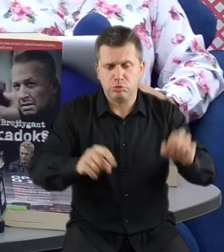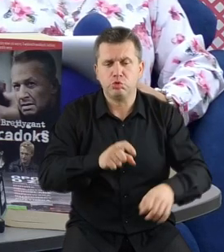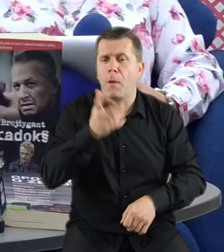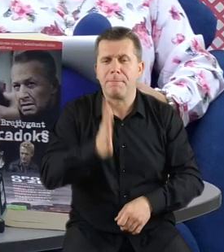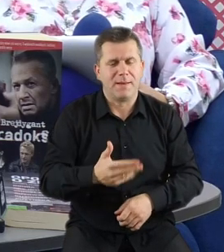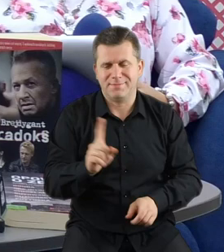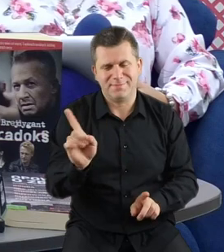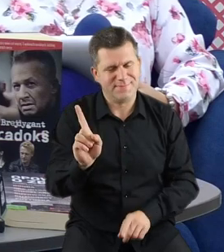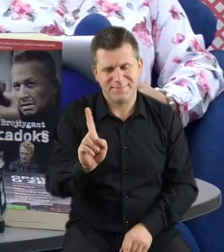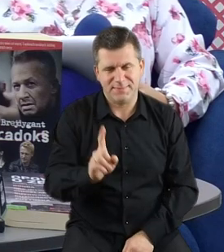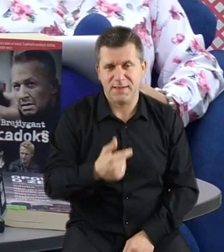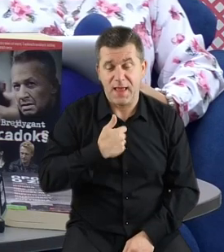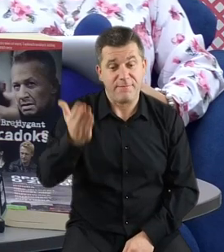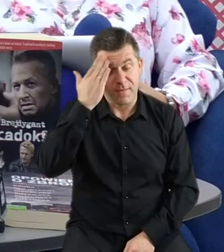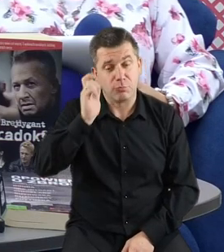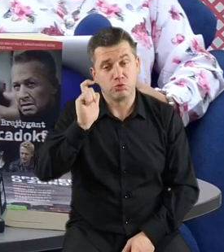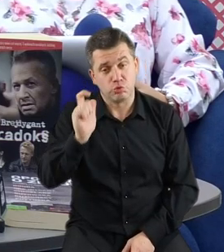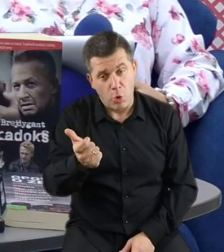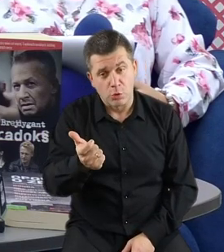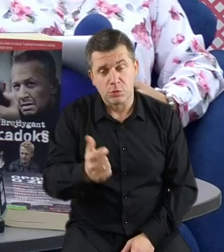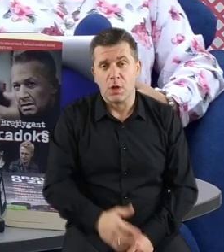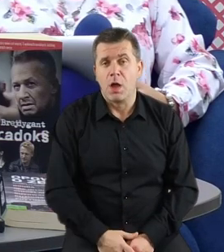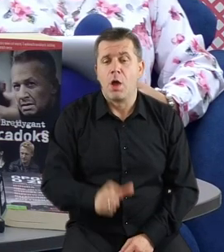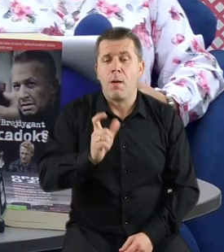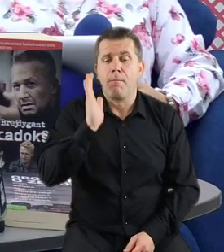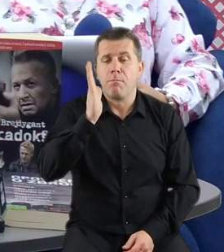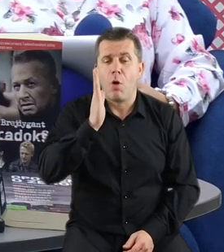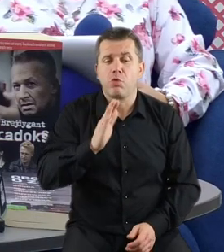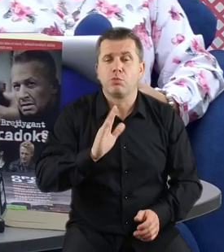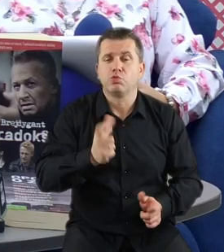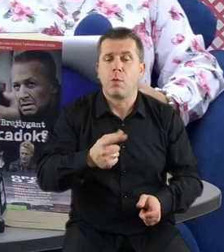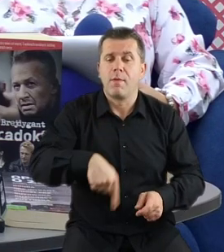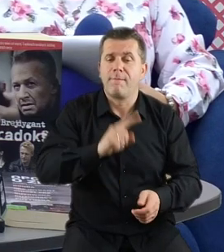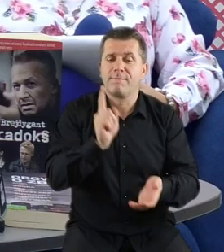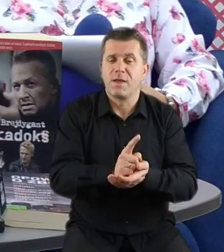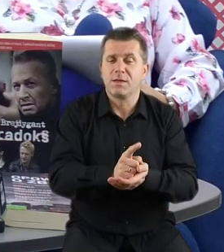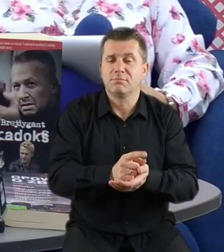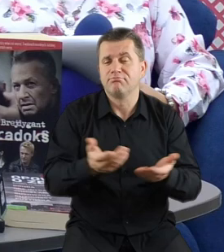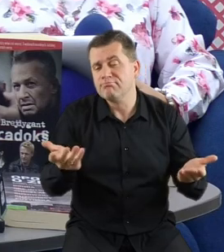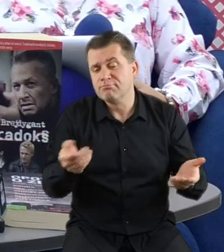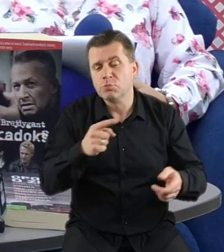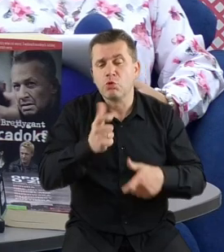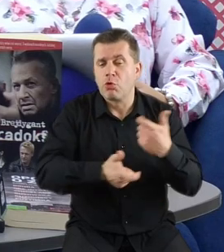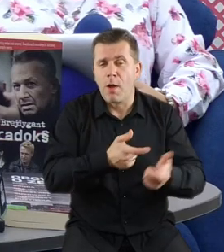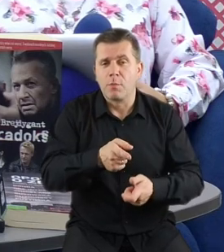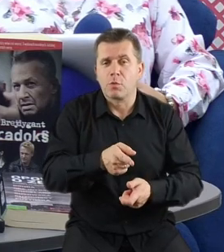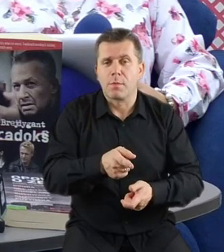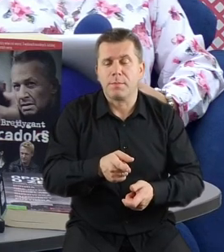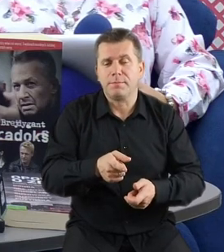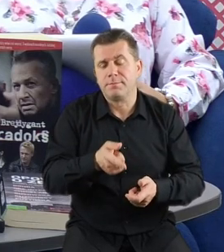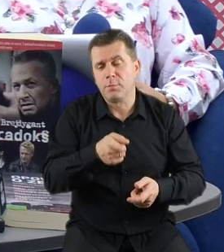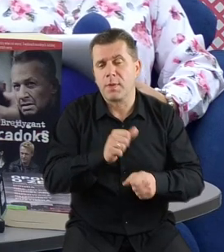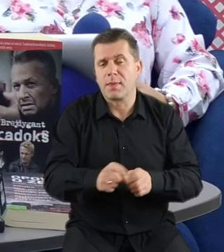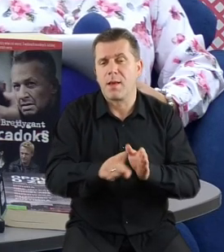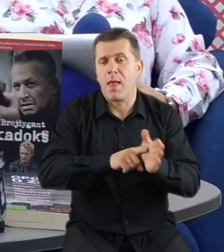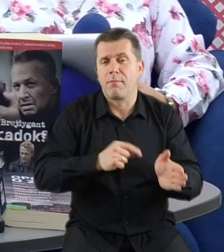nie wiem, o czym to będzie. Wiem coś tam, natomiast to, co się później wydarza, to już jest w mniejszym